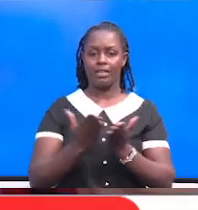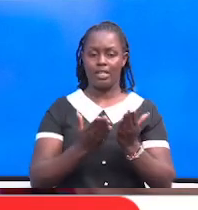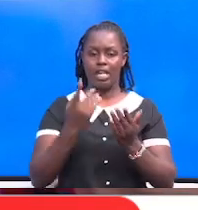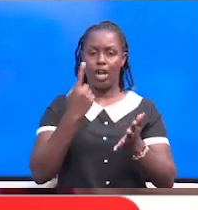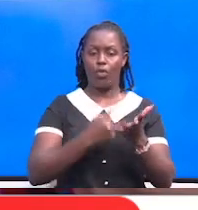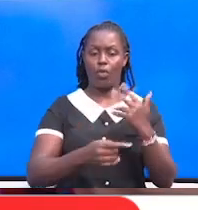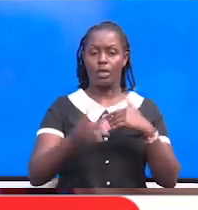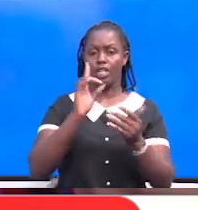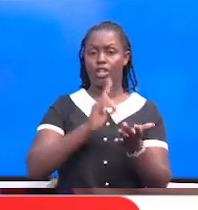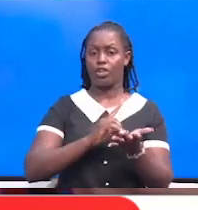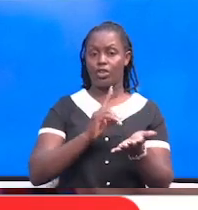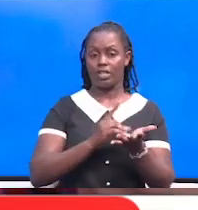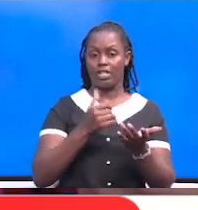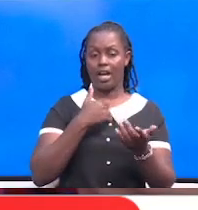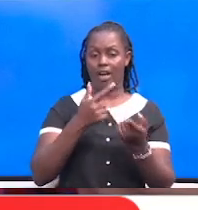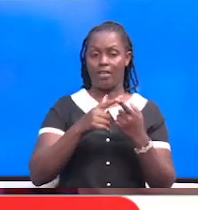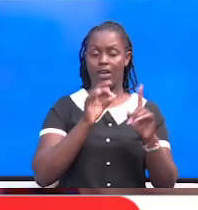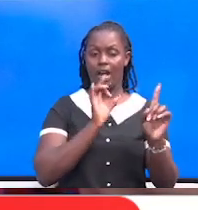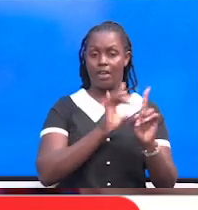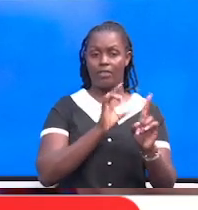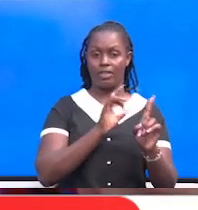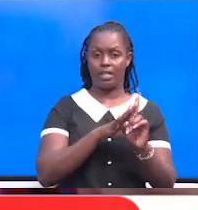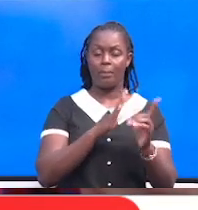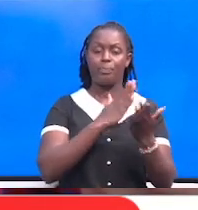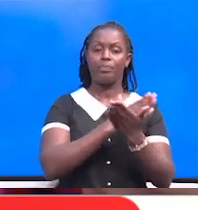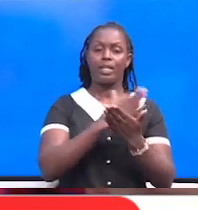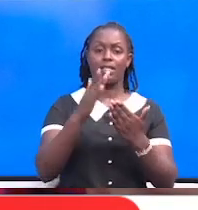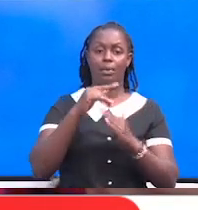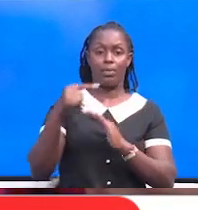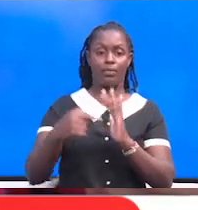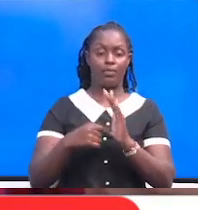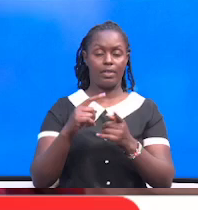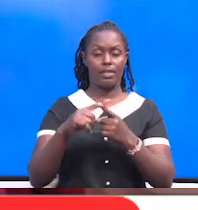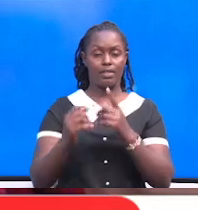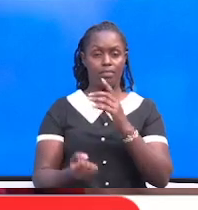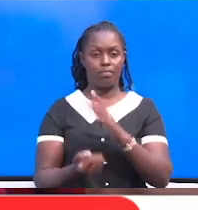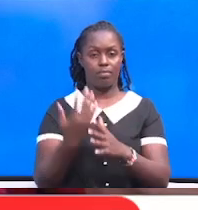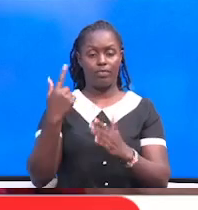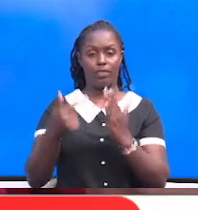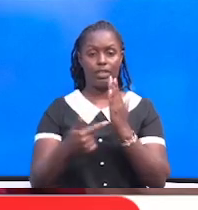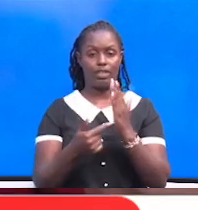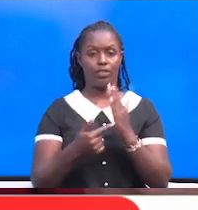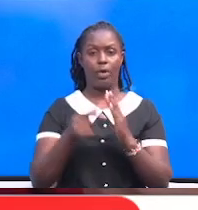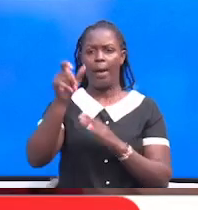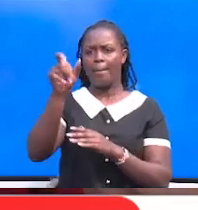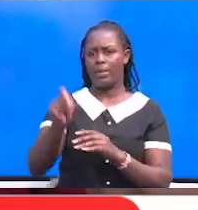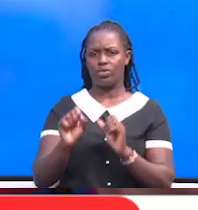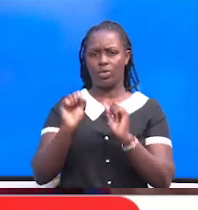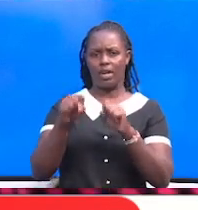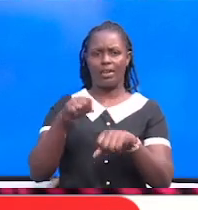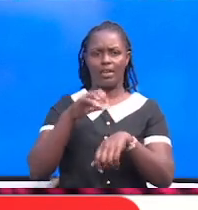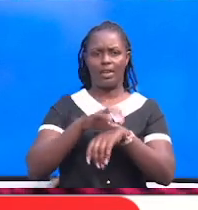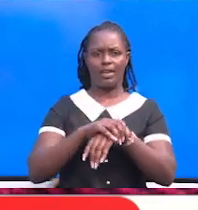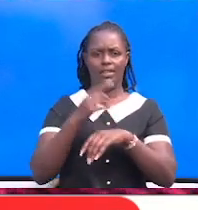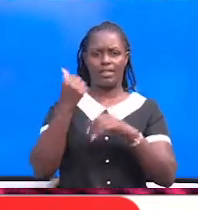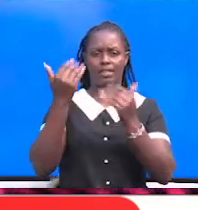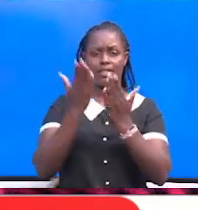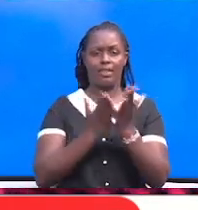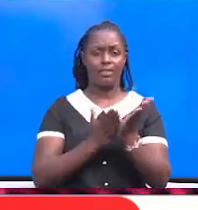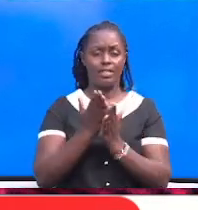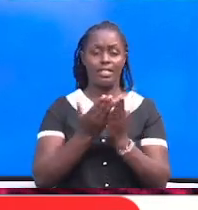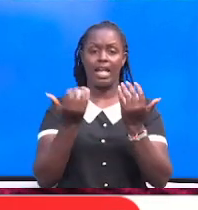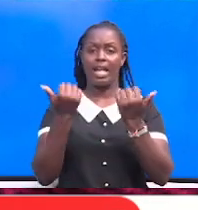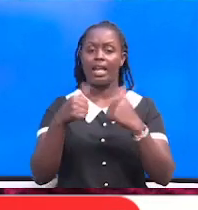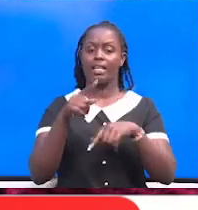daktari. Baadhi ya manufaa ya mfumo huu wa kidijitali ni kuwa mtu anaweza kupata huduma wakati wowote bila ya